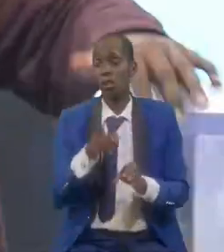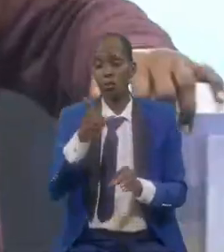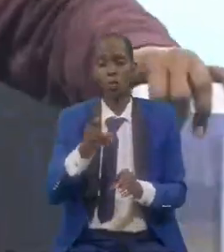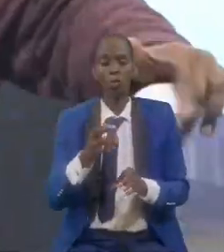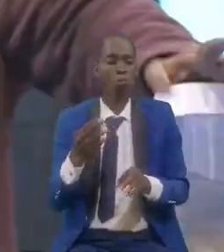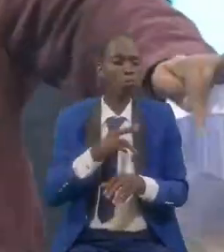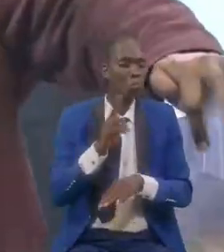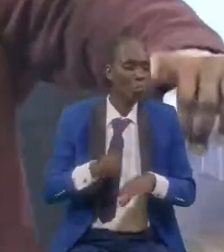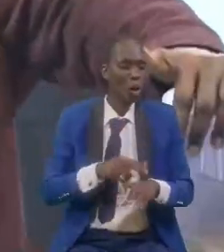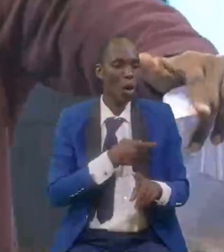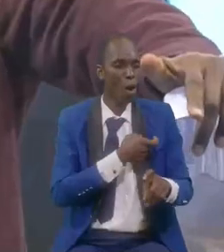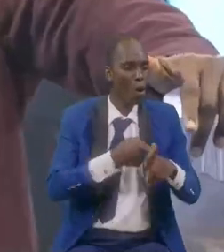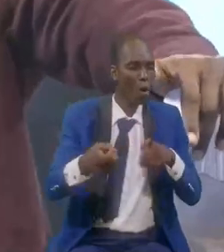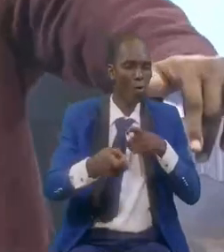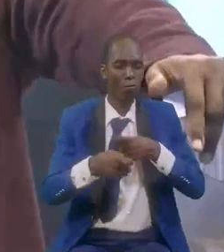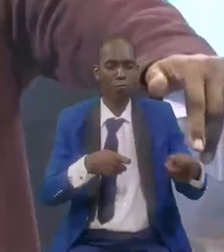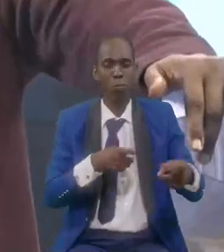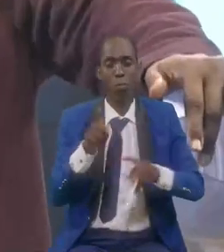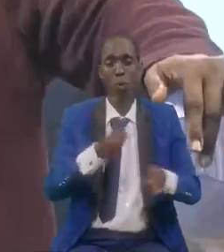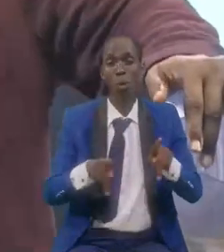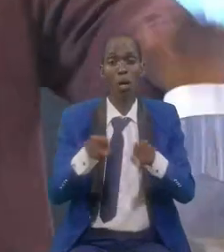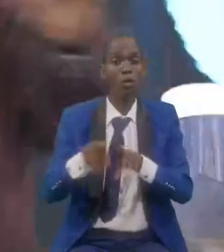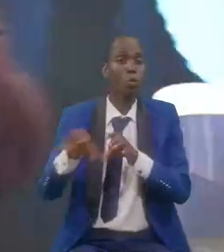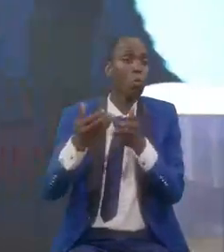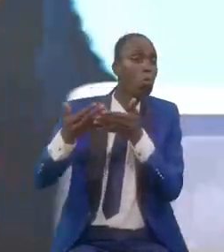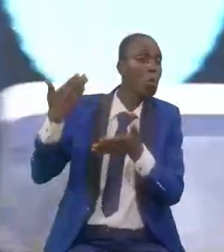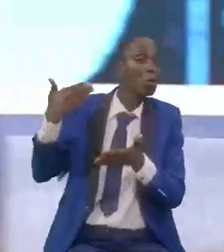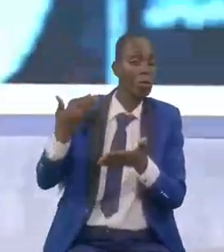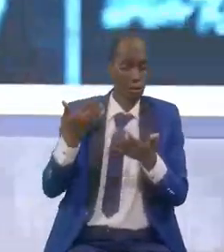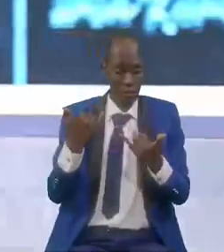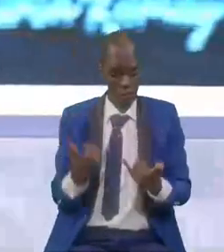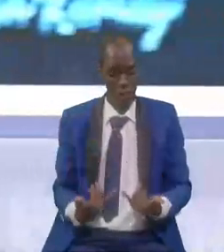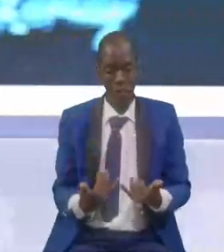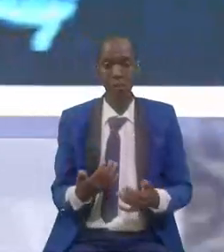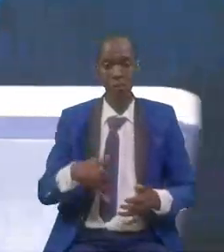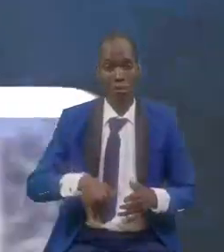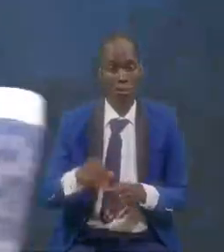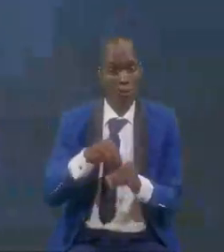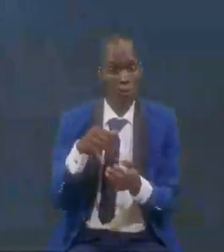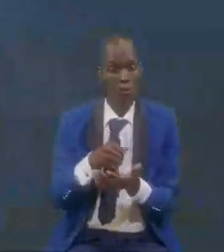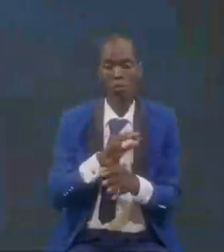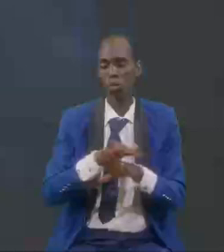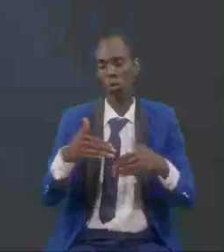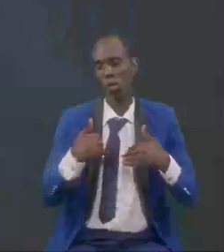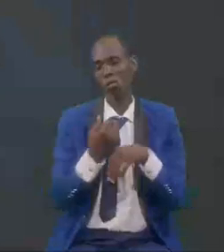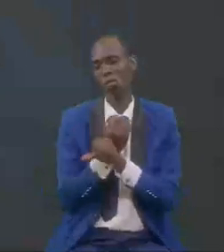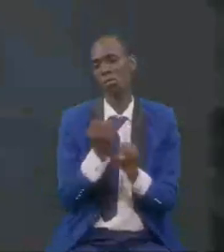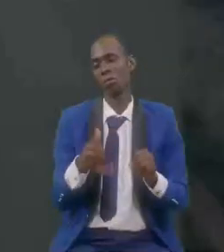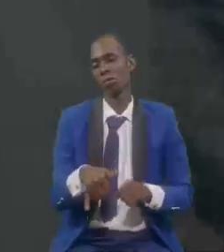faisais mal aux gens, comme tu le faisais avant, il n'y a pas eu de salut dans ta vie. Quand le salut vient,